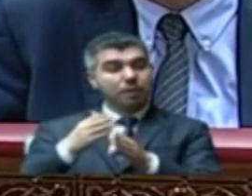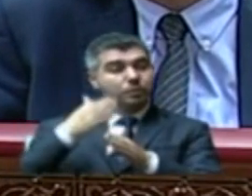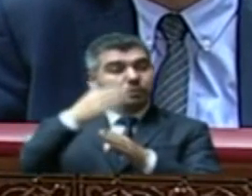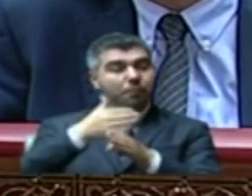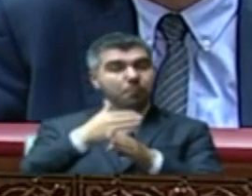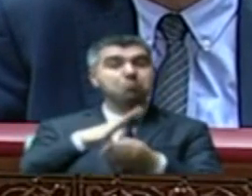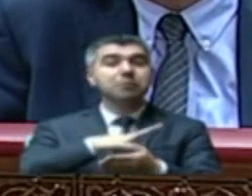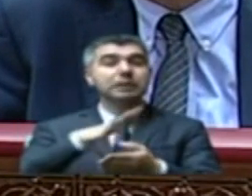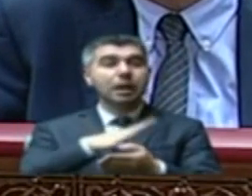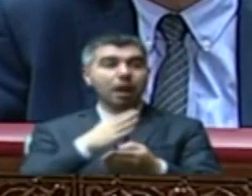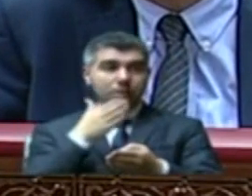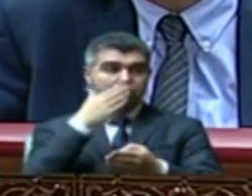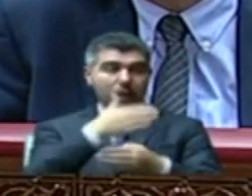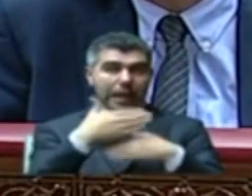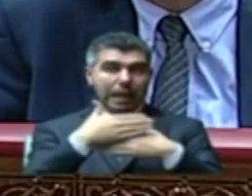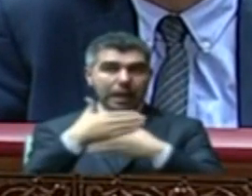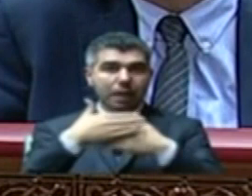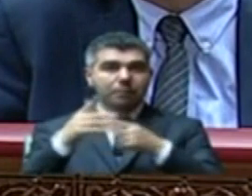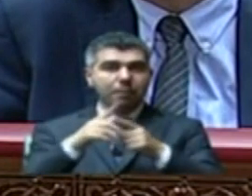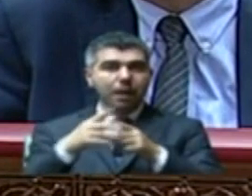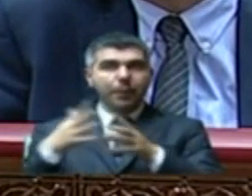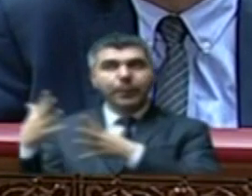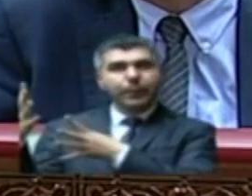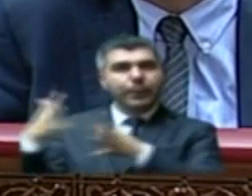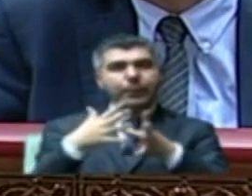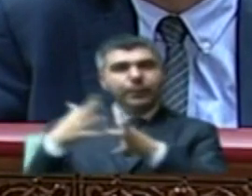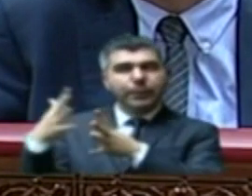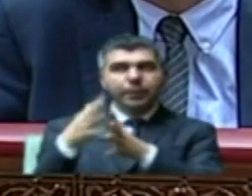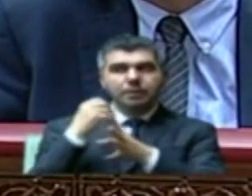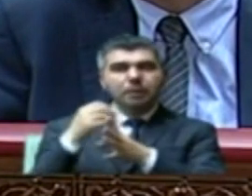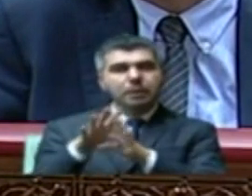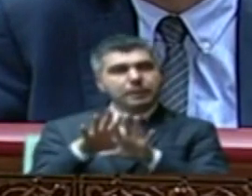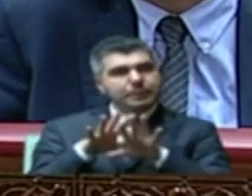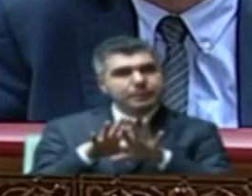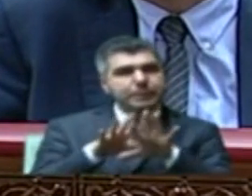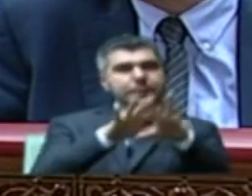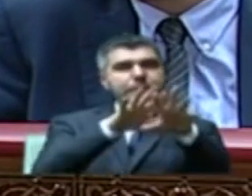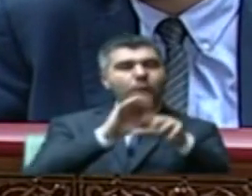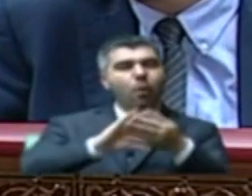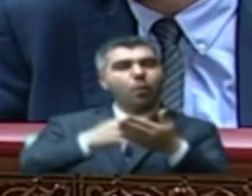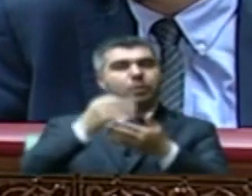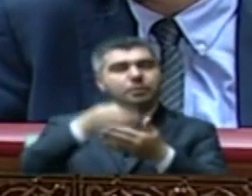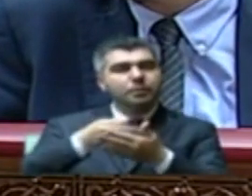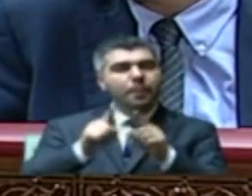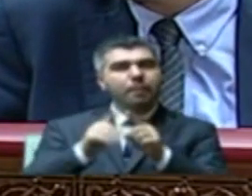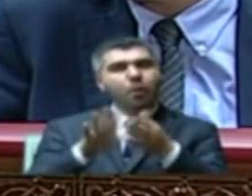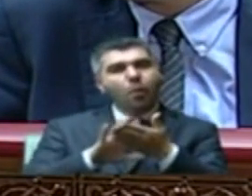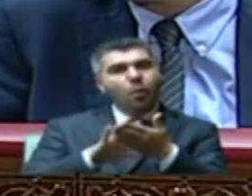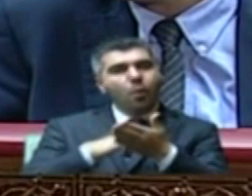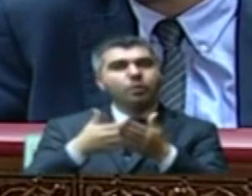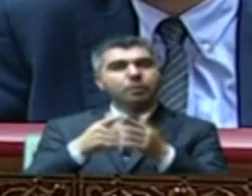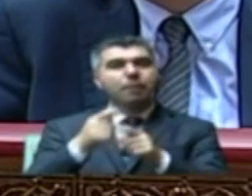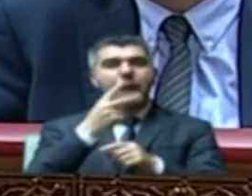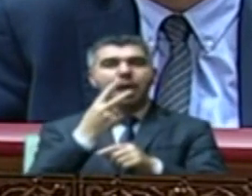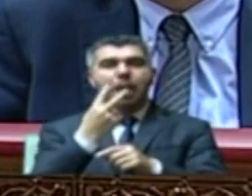يعني تحت تأثير الرياح السائدة اللي كتجي من الشمال الغربي. أي انبعاث غازي يخرج من هذه المحطة فهو يتجه مباشرة إلى مدينة